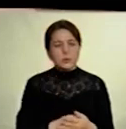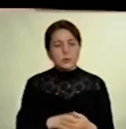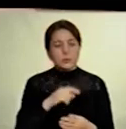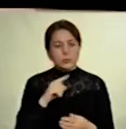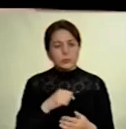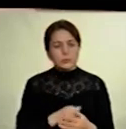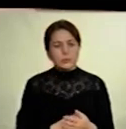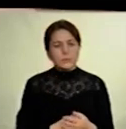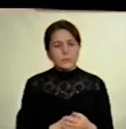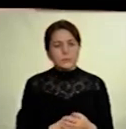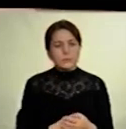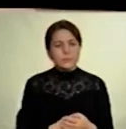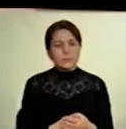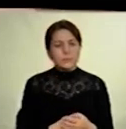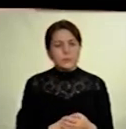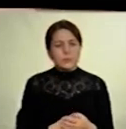bunda